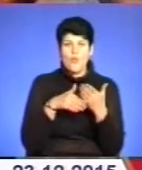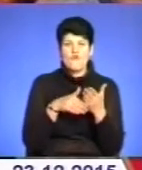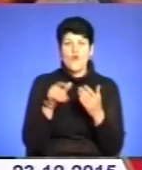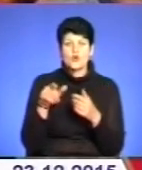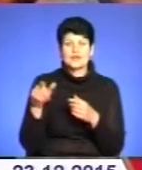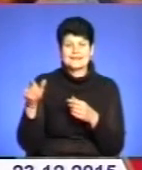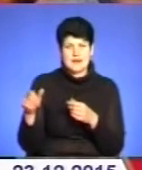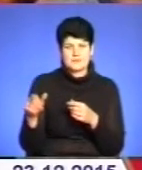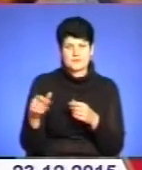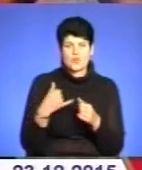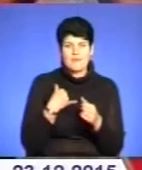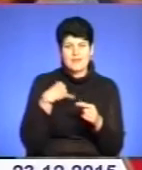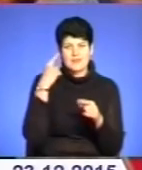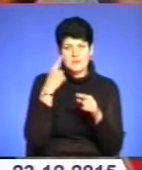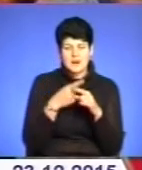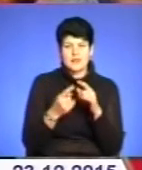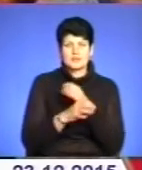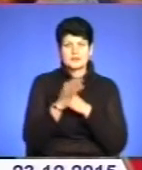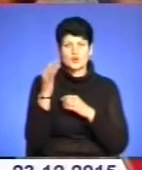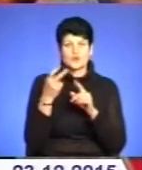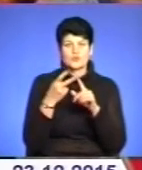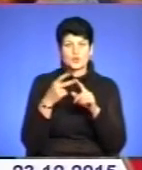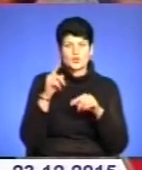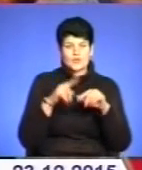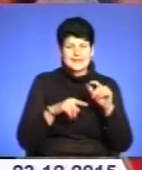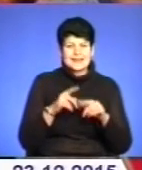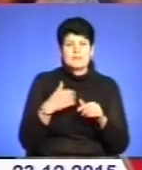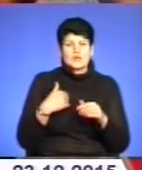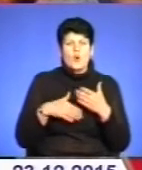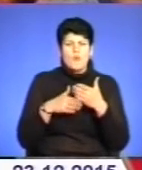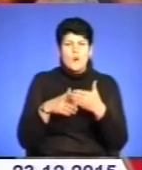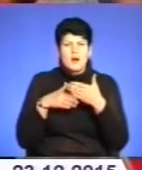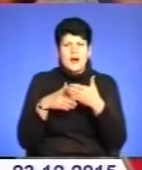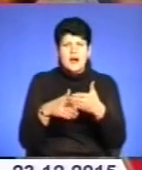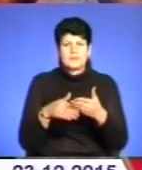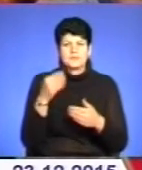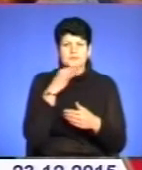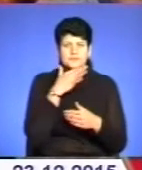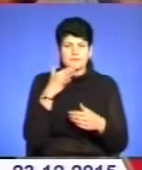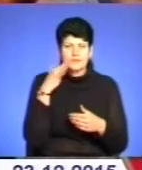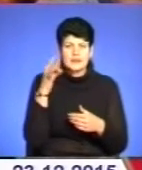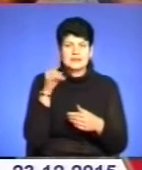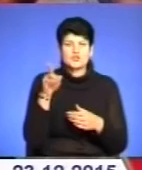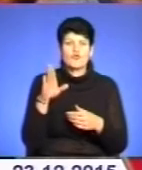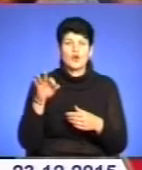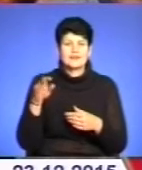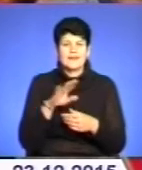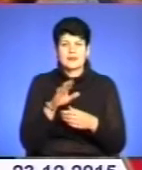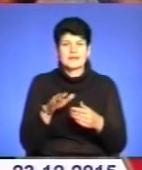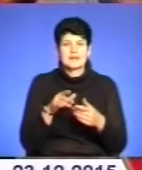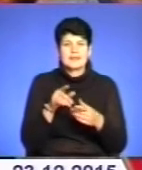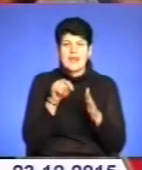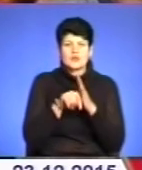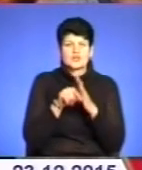В мене брат на сході двоюрідний, ми допомагаємо неодноразово. Те, що Назар волонтер, не означає, що ми